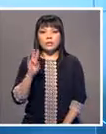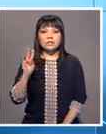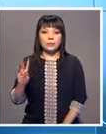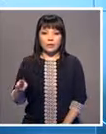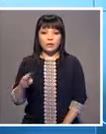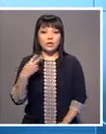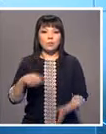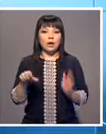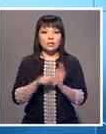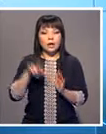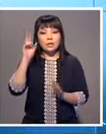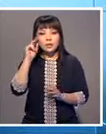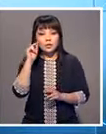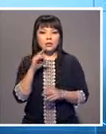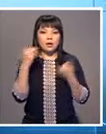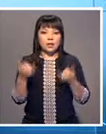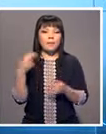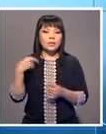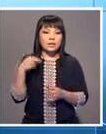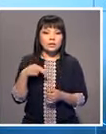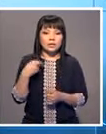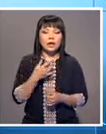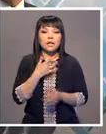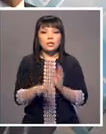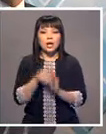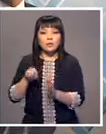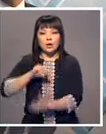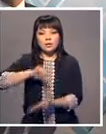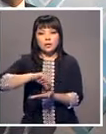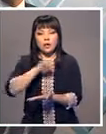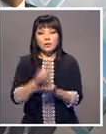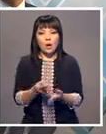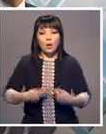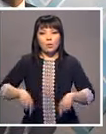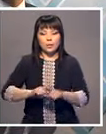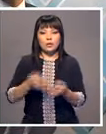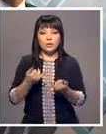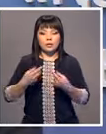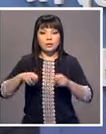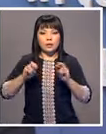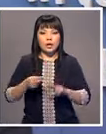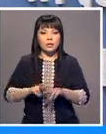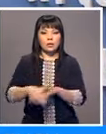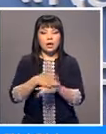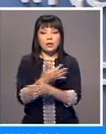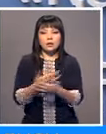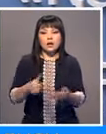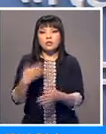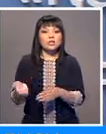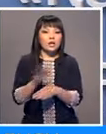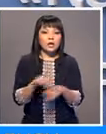Нұрсұлтан Назарбаевтың 26 сәуірде президенттік сайлауға түсетініне еліміздегі қоғамдық ұйымдар мен түрлі бірлестіктер жан-жақты қолдау